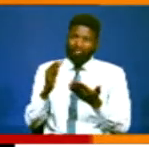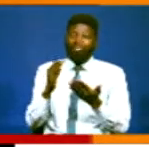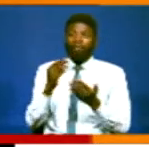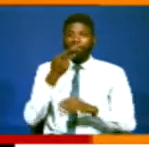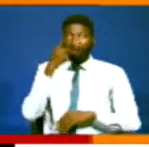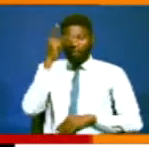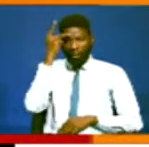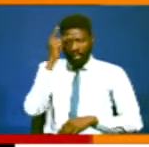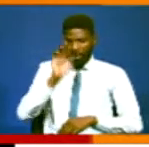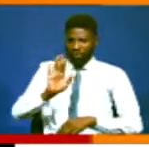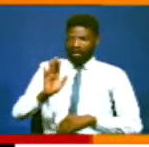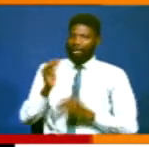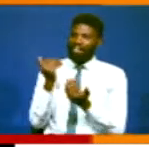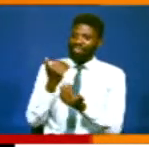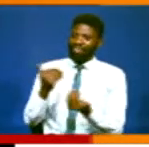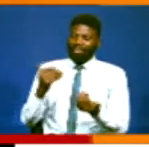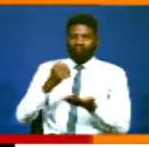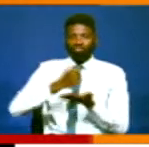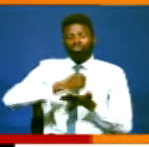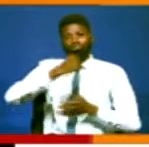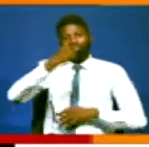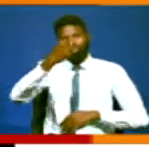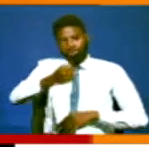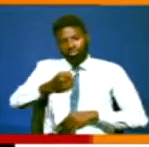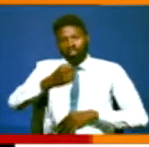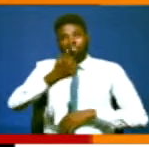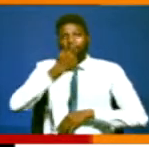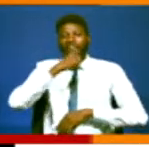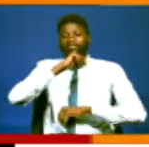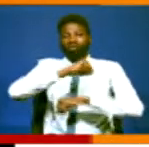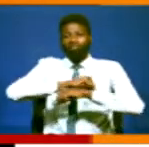hawa wanalipa karo, na baadhi ya shule za binafsi